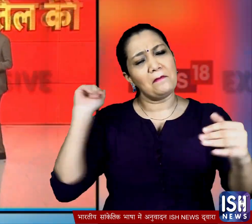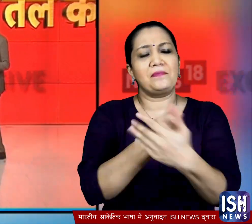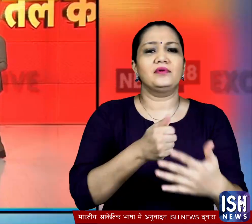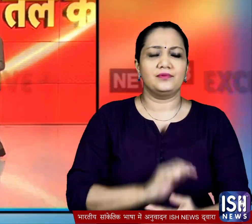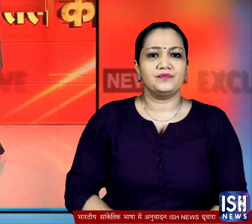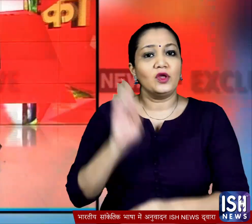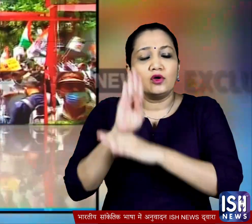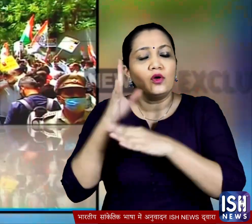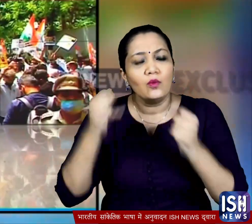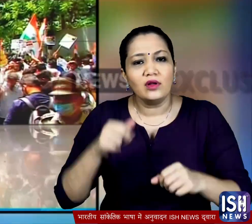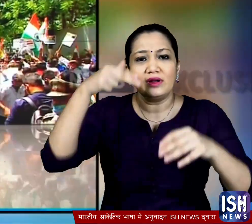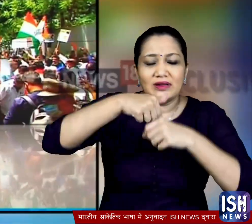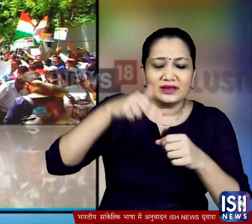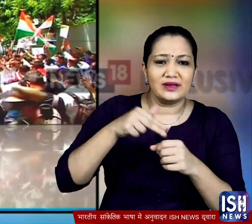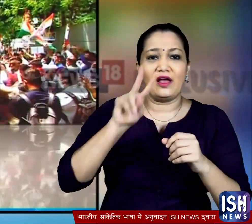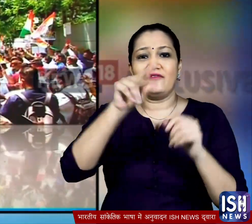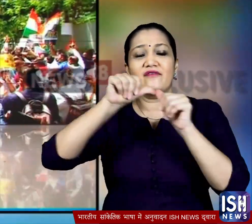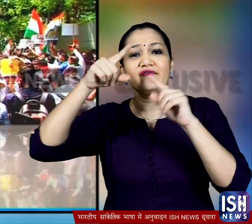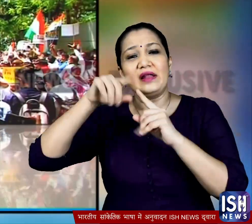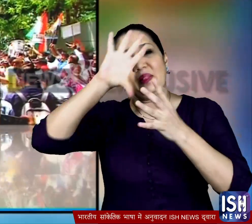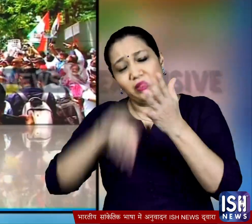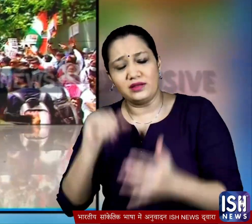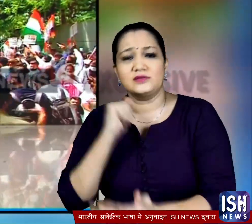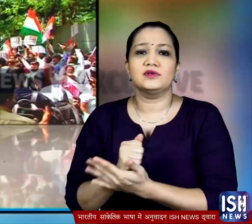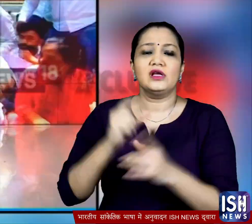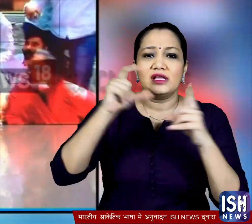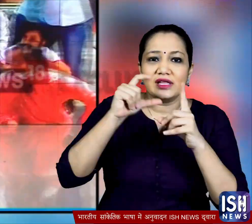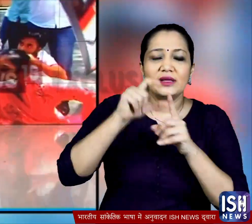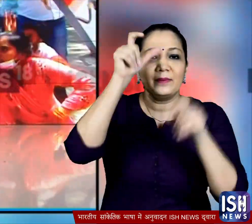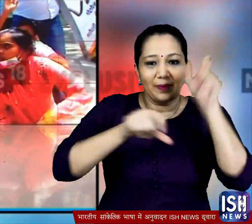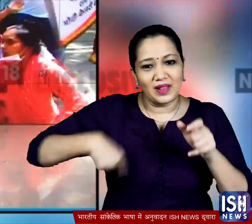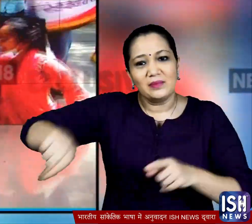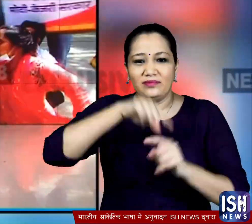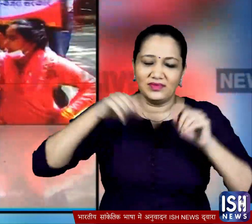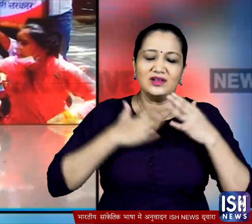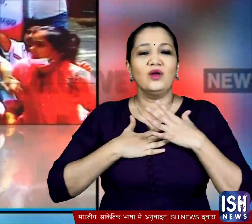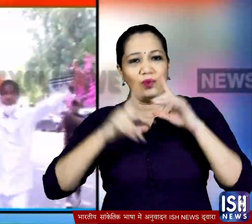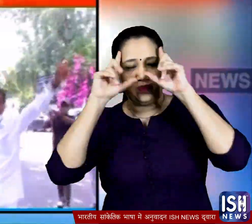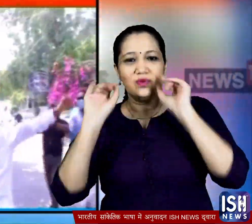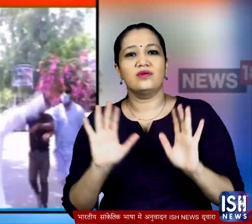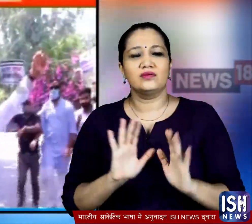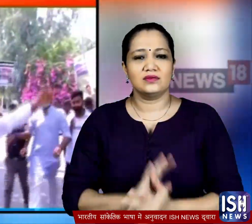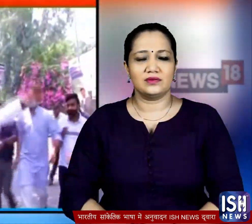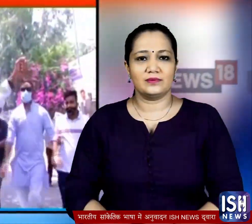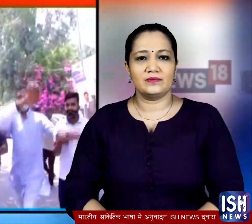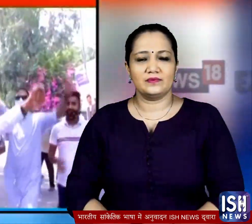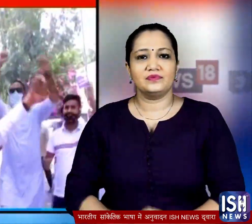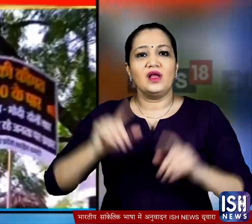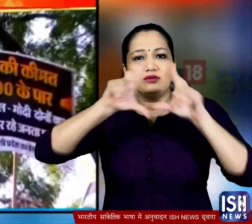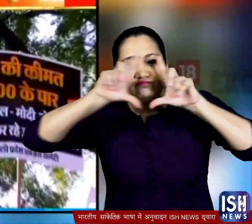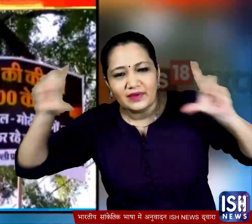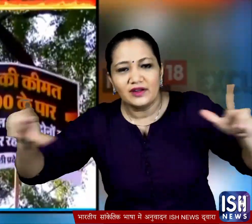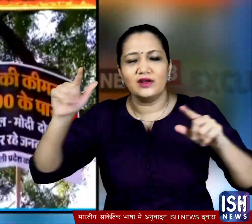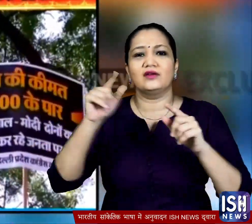गए। कांग्रेस की मांग है कि पेट्रोल डीजल पर वैट घटाकर दिल्ली सरकार आम लोगों को राहत दे, जिसके लिए बैनर